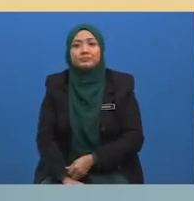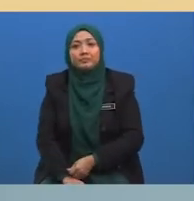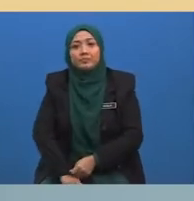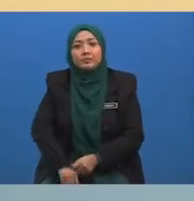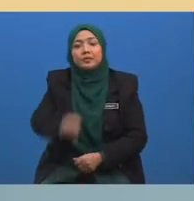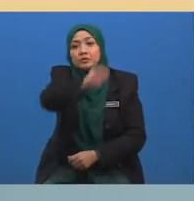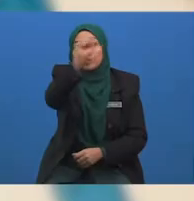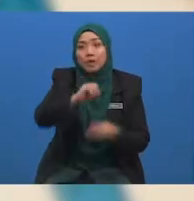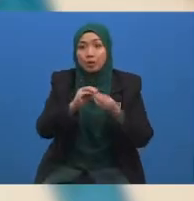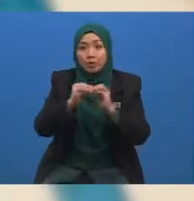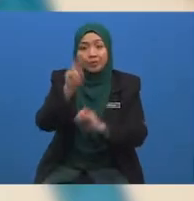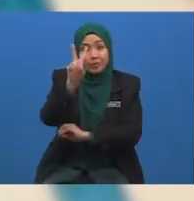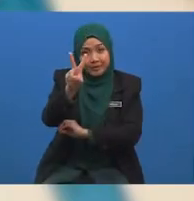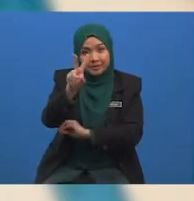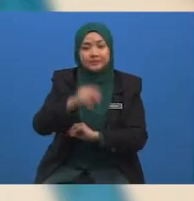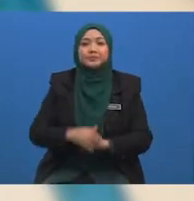Soalan kedua.